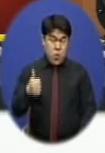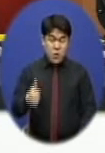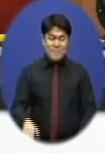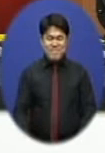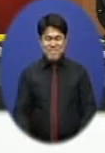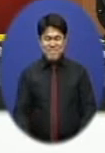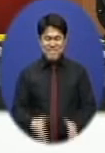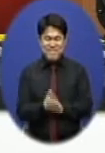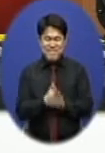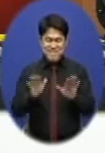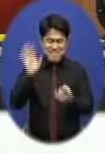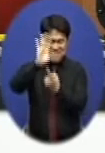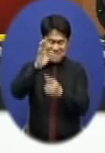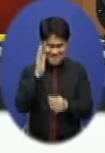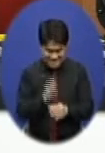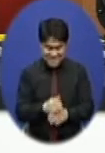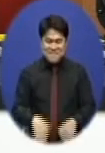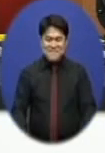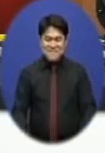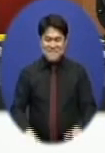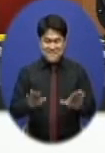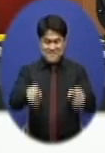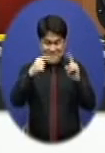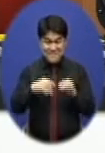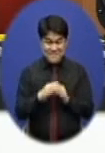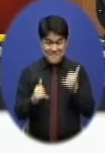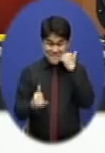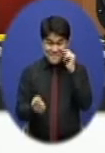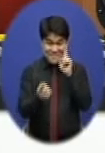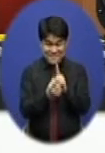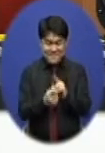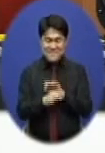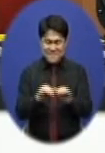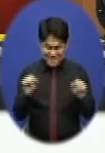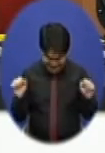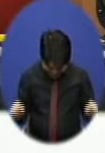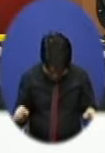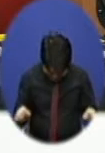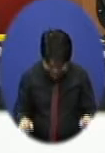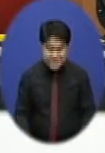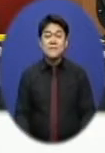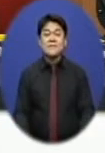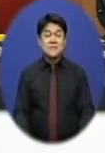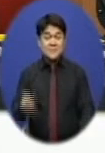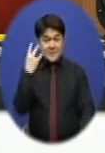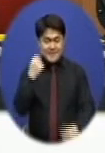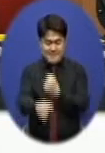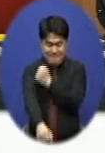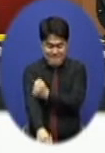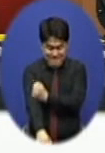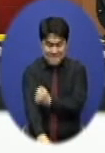좋아져요. 자, 생방송으로 함께 만나고 있습니다. 네. 즉석 참자자 또 만나볼까요? 네, 안녕하세요. 예, 네,